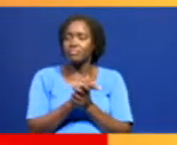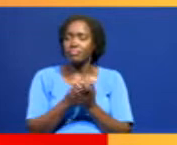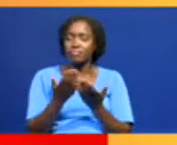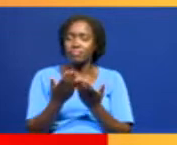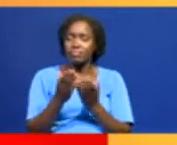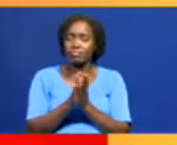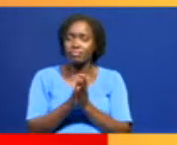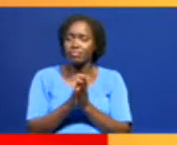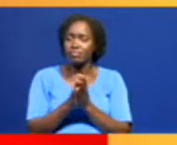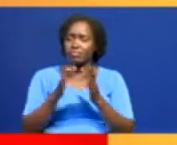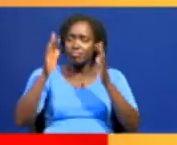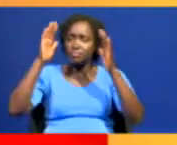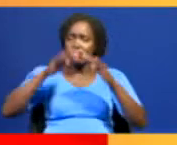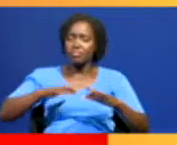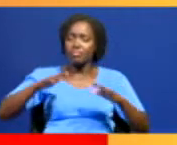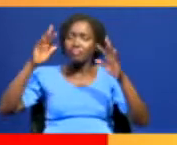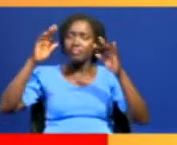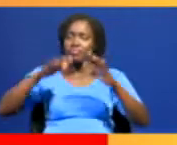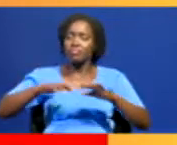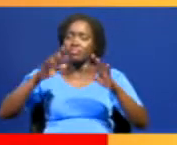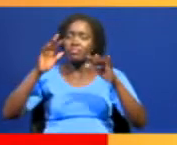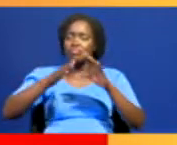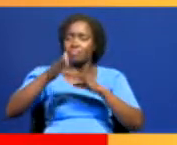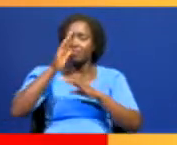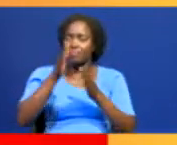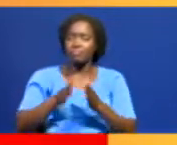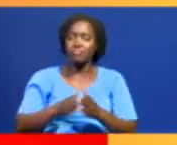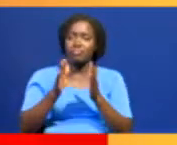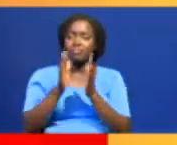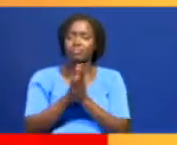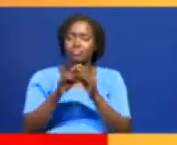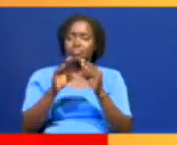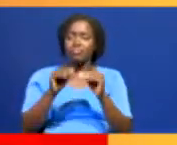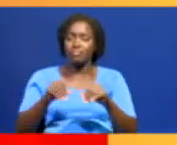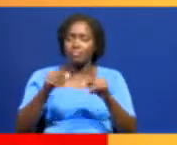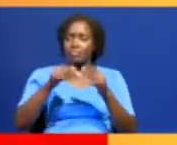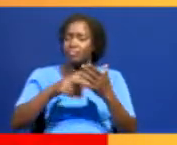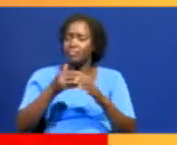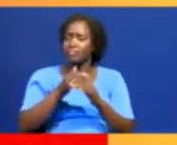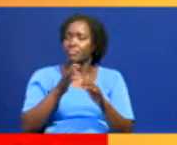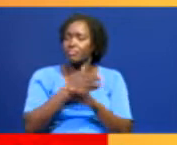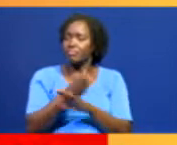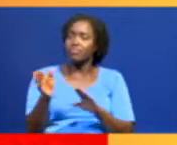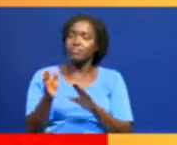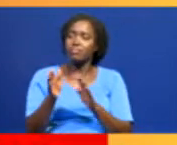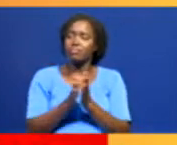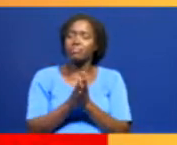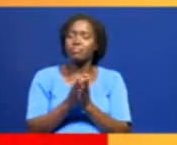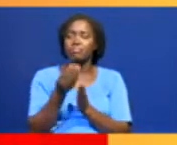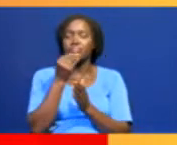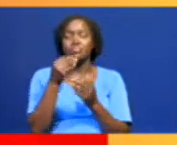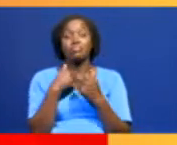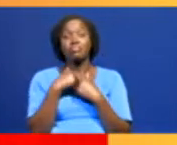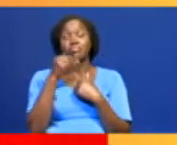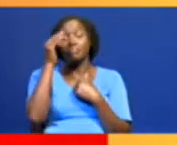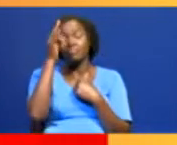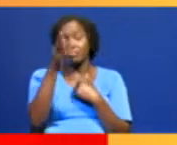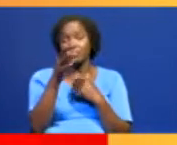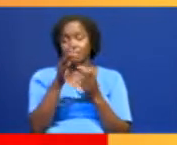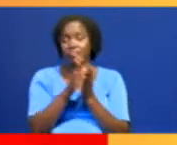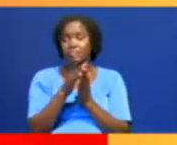unakuta kwamba watu kuna mvua. Mungu amekubali, tumeweka mbolea chini, hataki mbolea iende hasara. Sasa tutapata chakula. Kwa hivyo naweza kusema